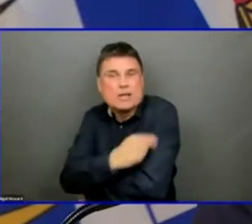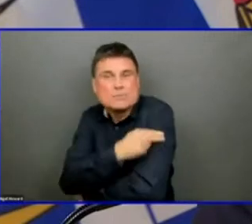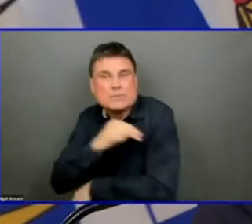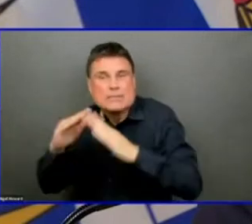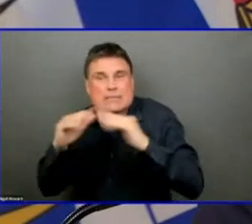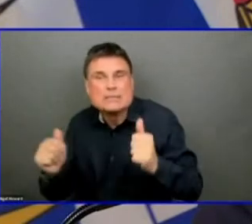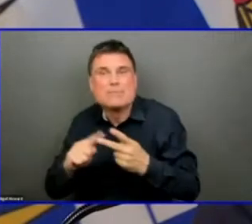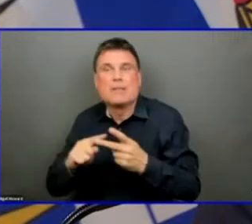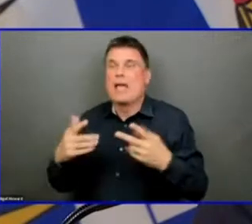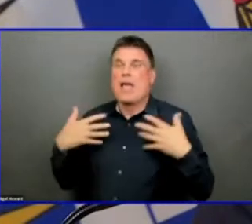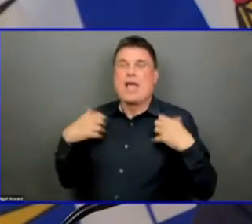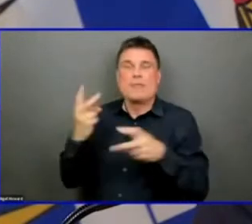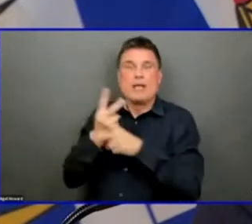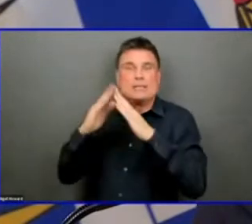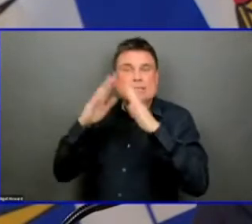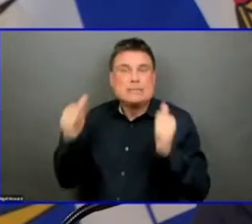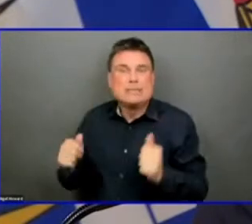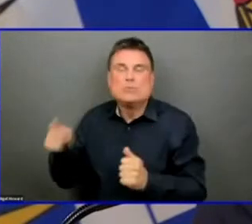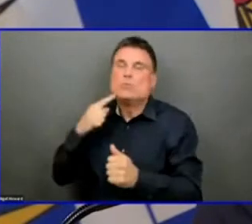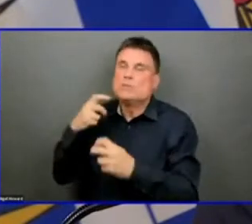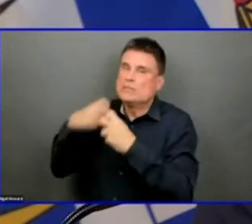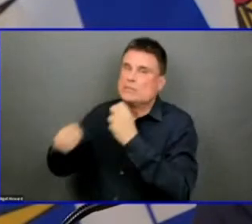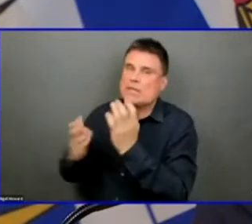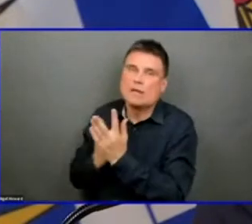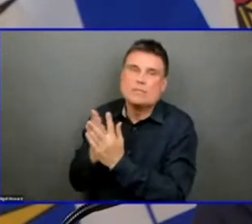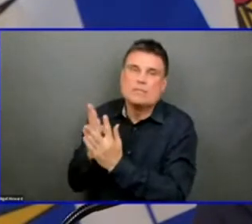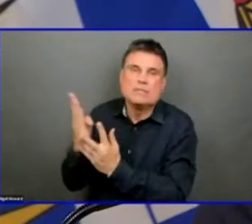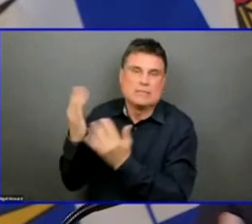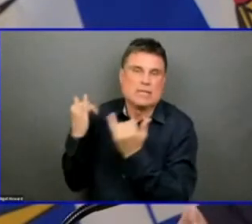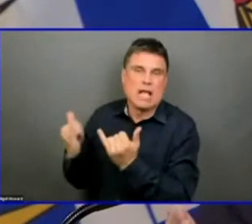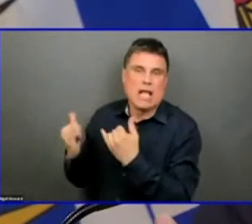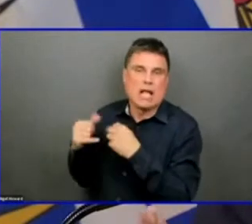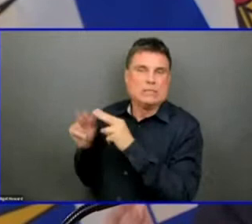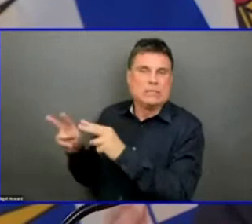们也是很紧密的仔细的观察。